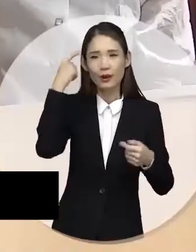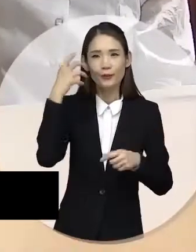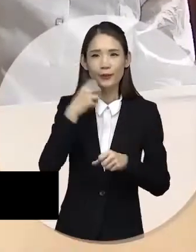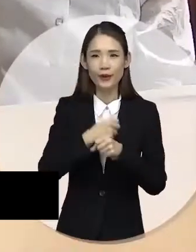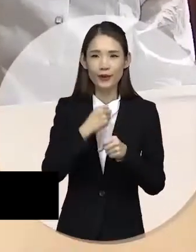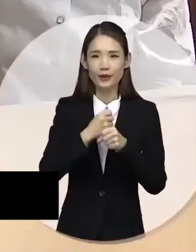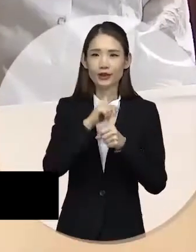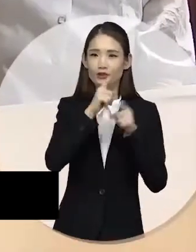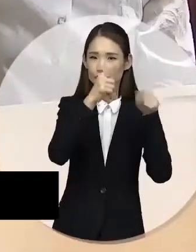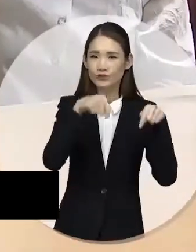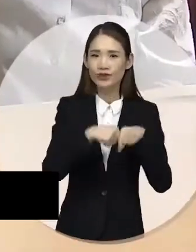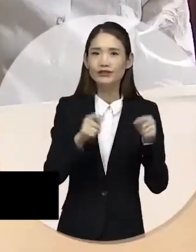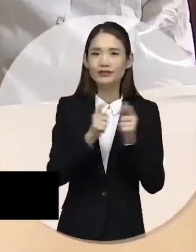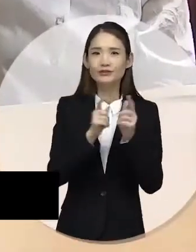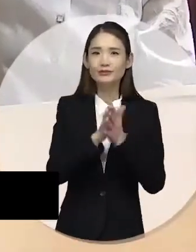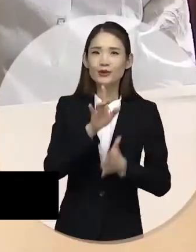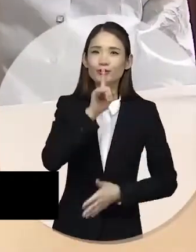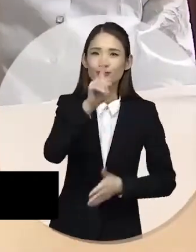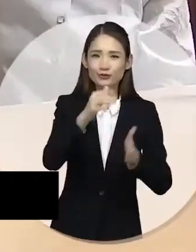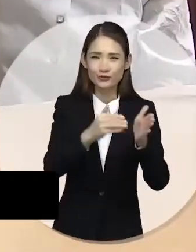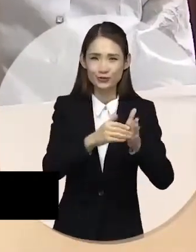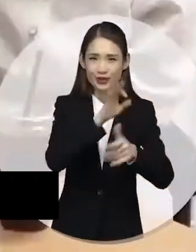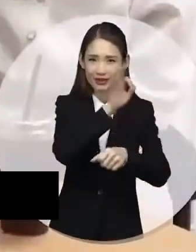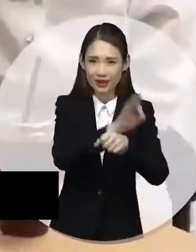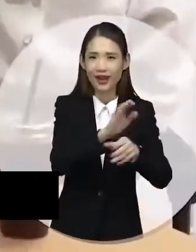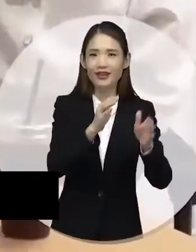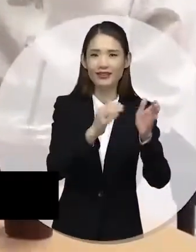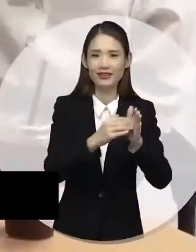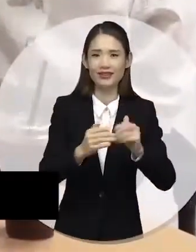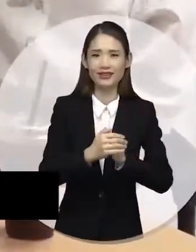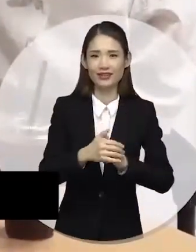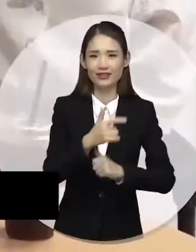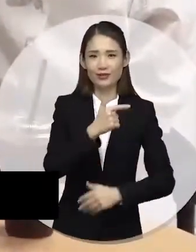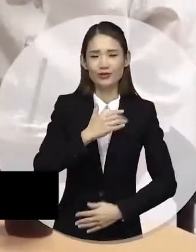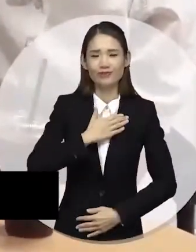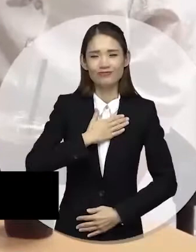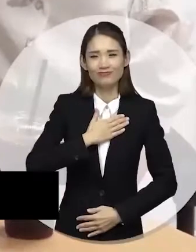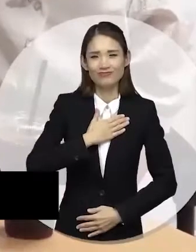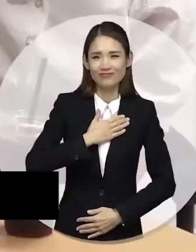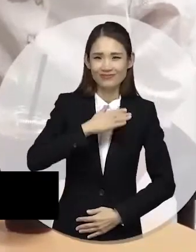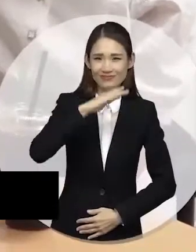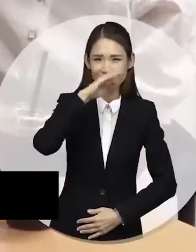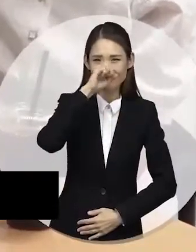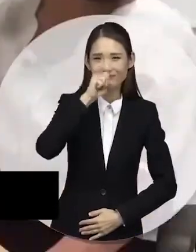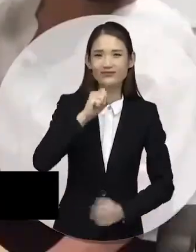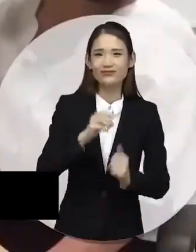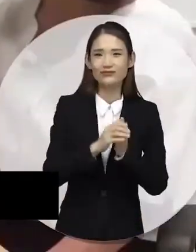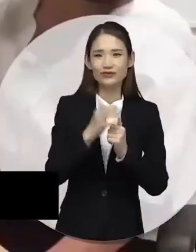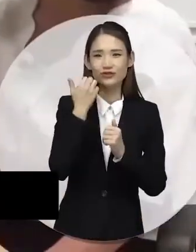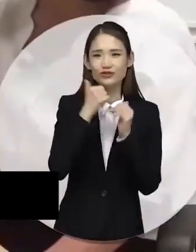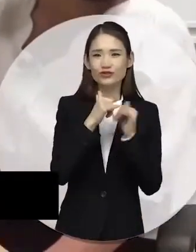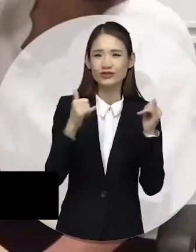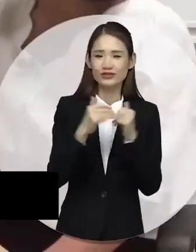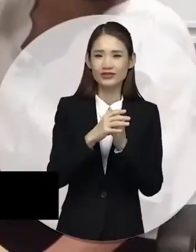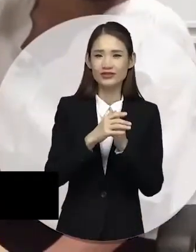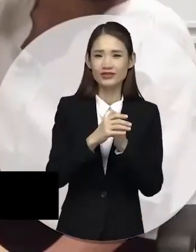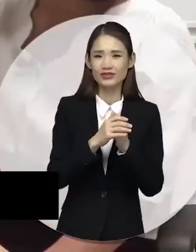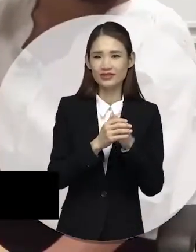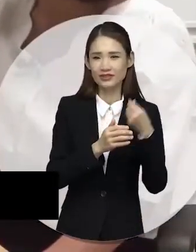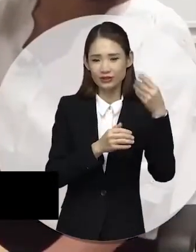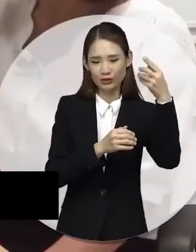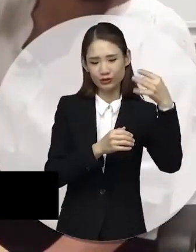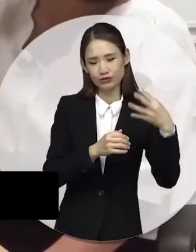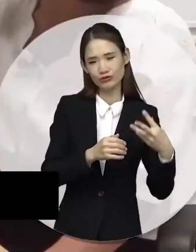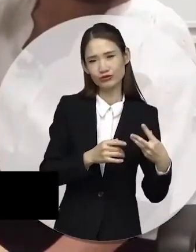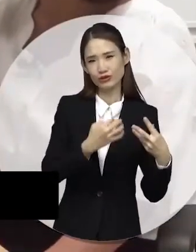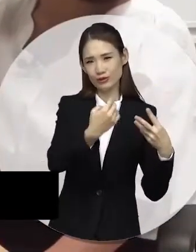주문 받아가지고 직접 주문을 해서 샀습니다. 전 이거 있어서 너무 기분 좋더라고요. 네. 그냥 누군가가 계속 하나부터 끝까지 다